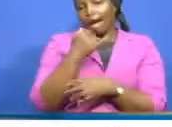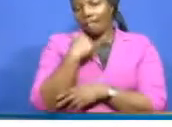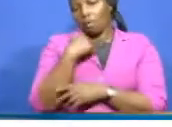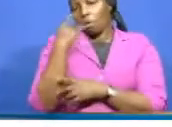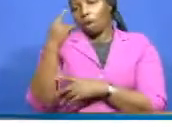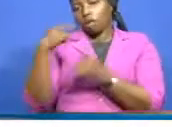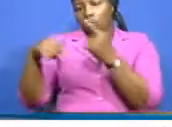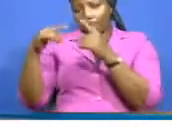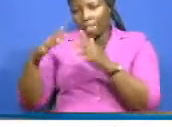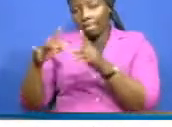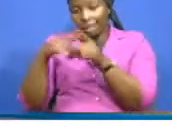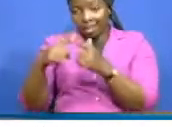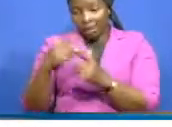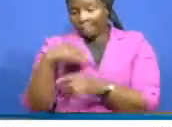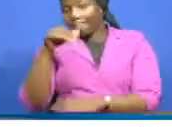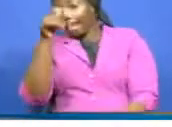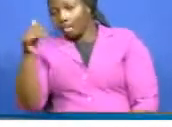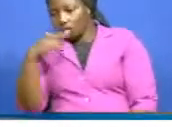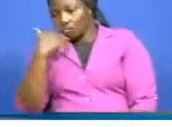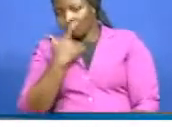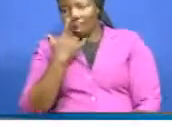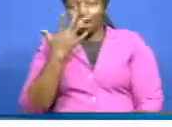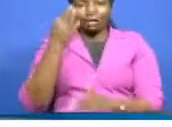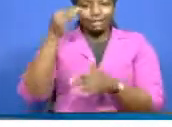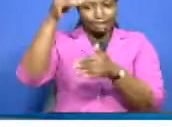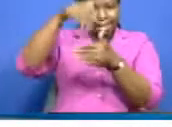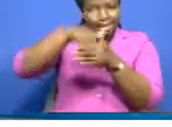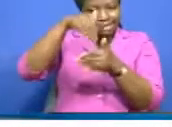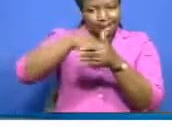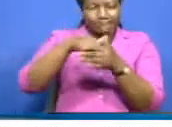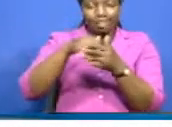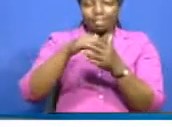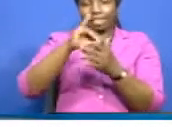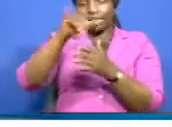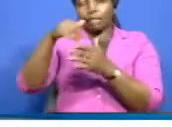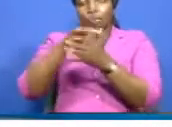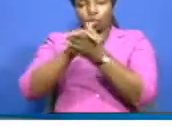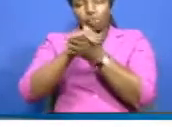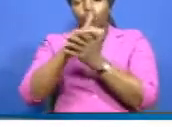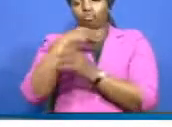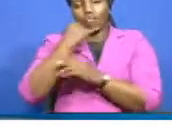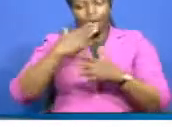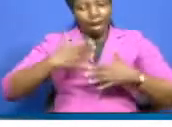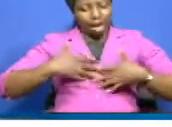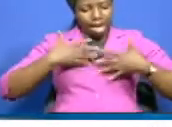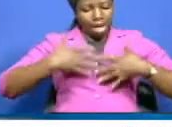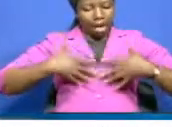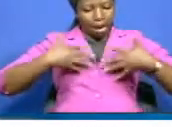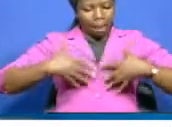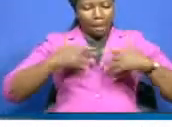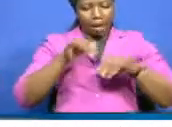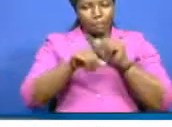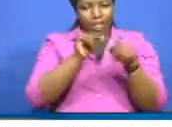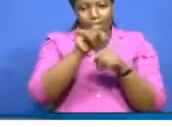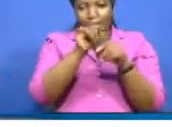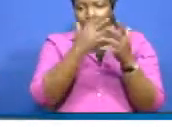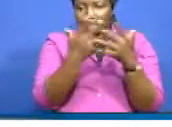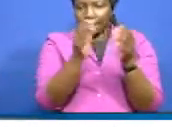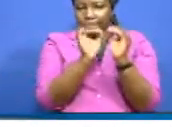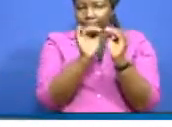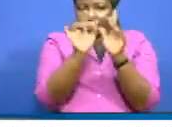kuwa na pia kuna wale wenye wako wa ndani wa Jubilee ambao hawafurahishwi na mambo kama hayo. Kama